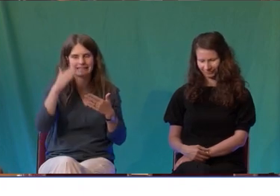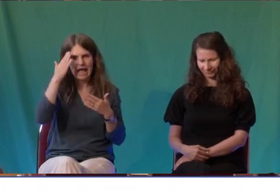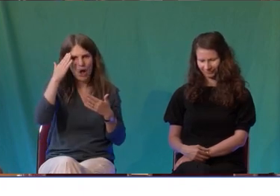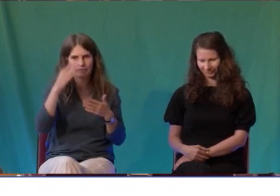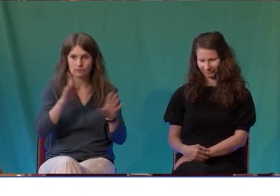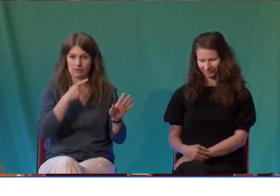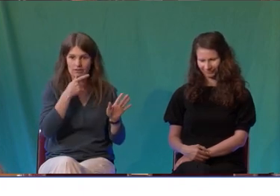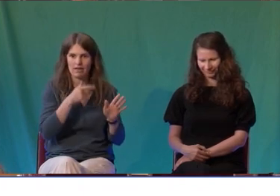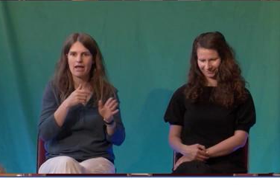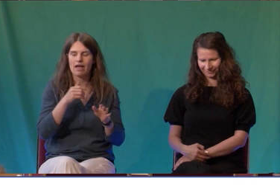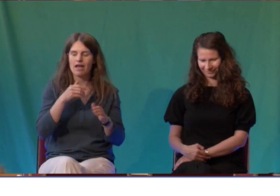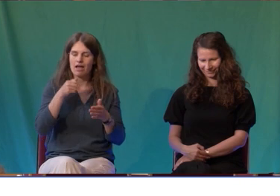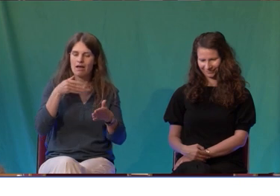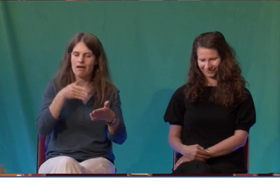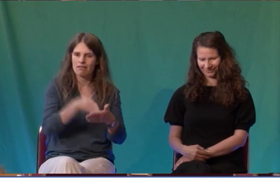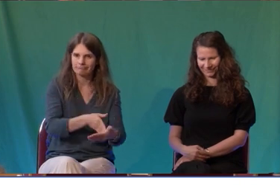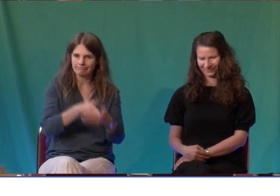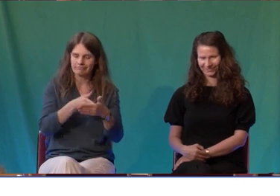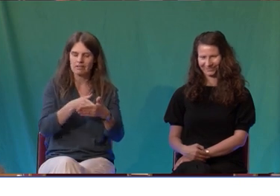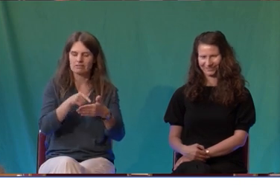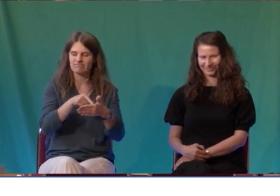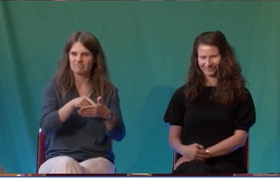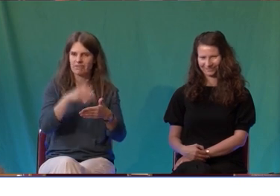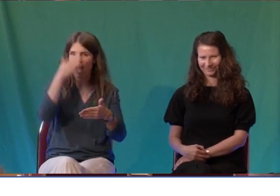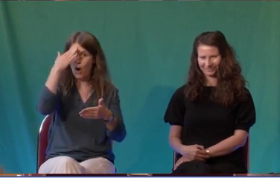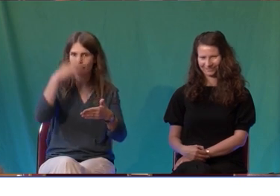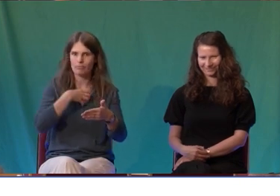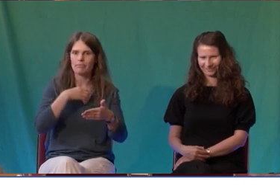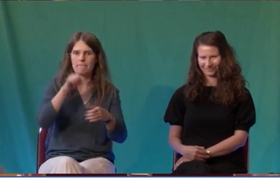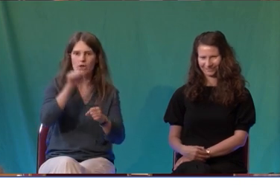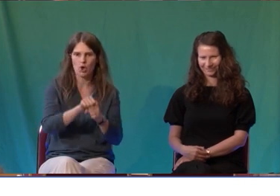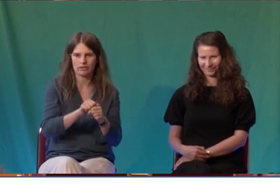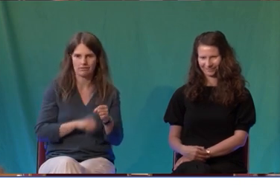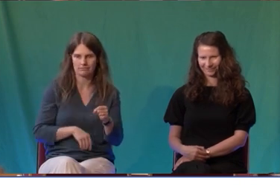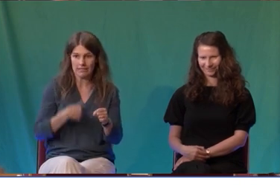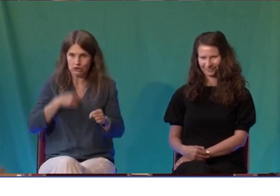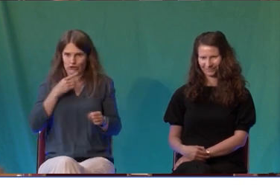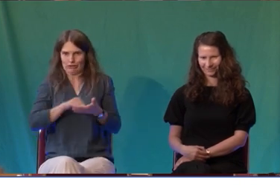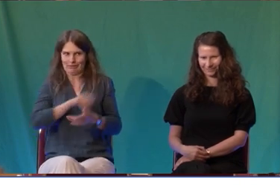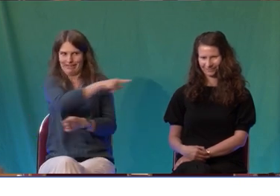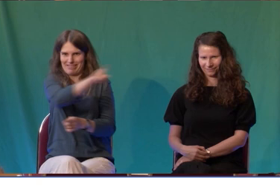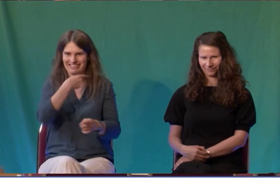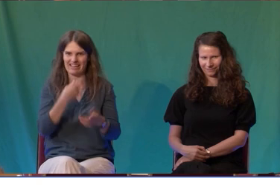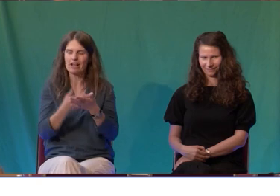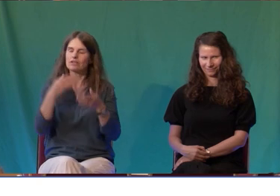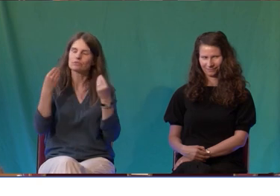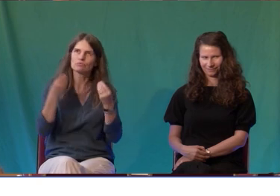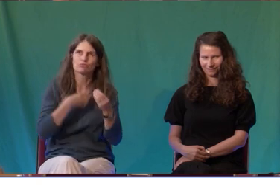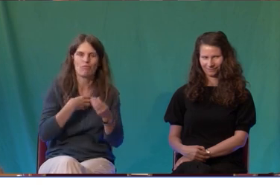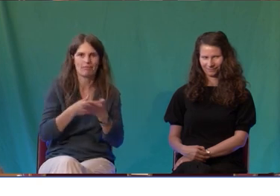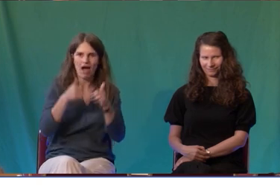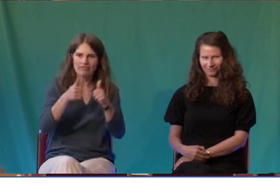nicht von mir Behörden als eine der Hürden genannt weil es einfach irrsinnig lange dauert bis einen Antrag erst mal rasiert ist